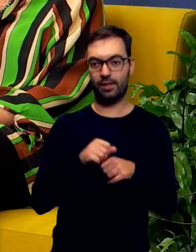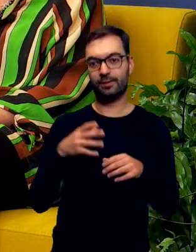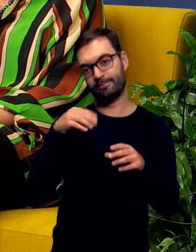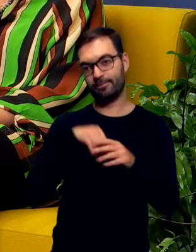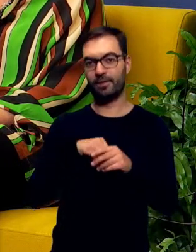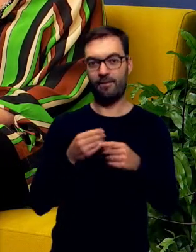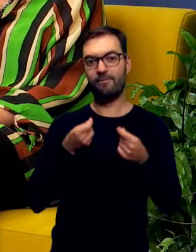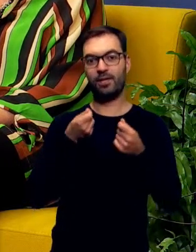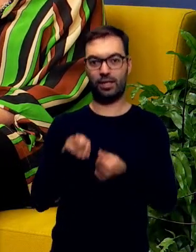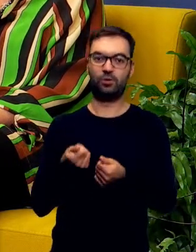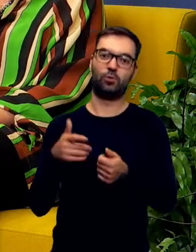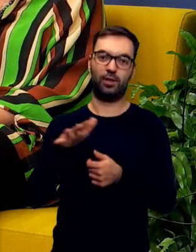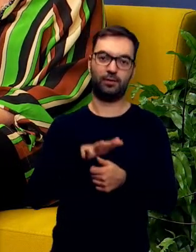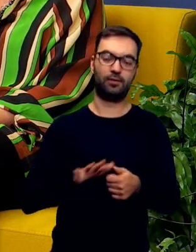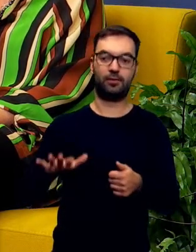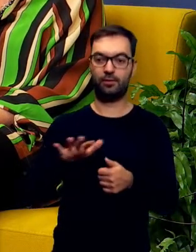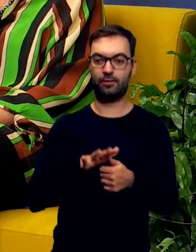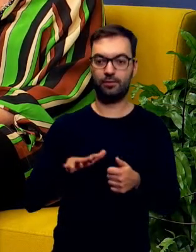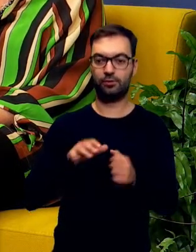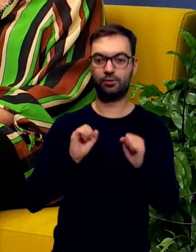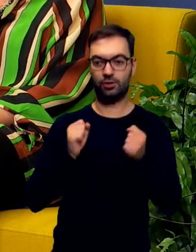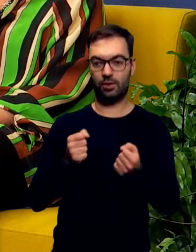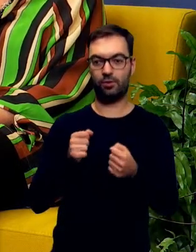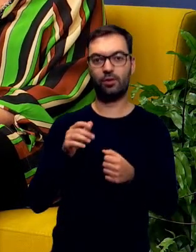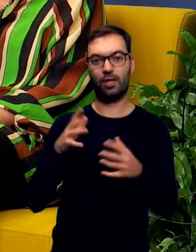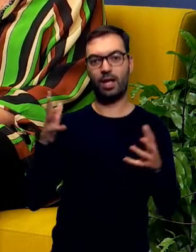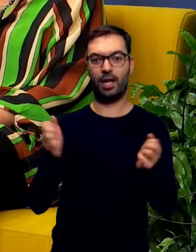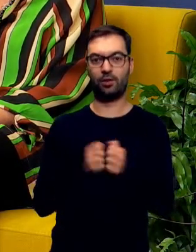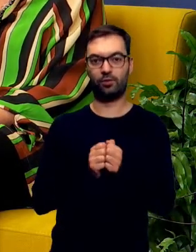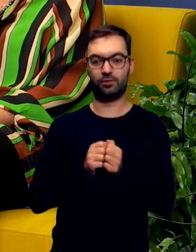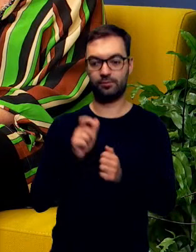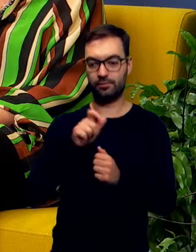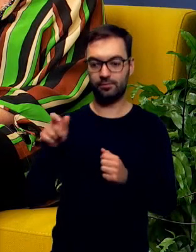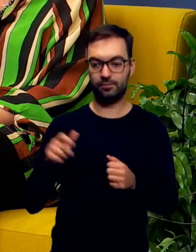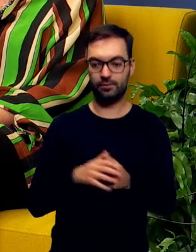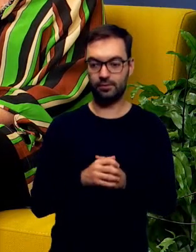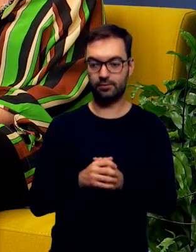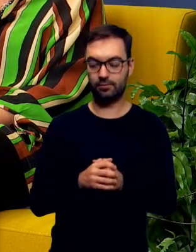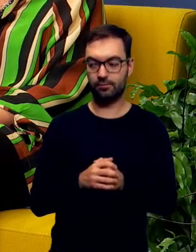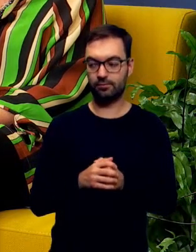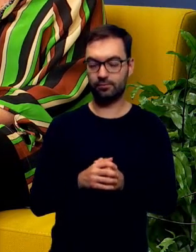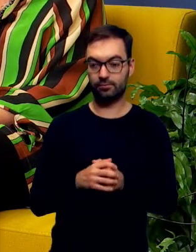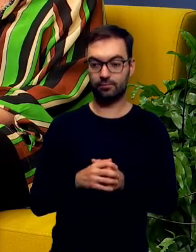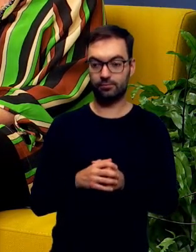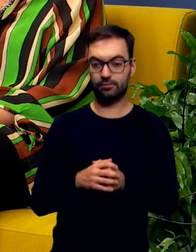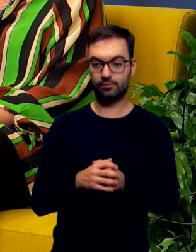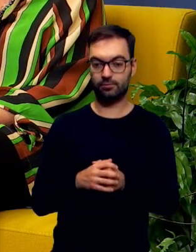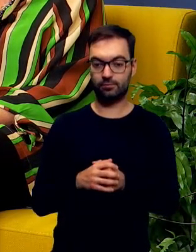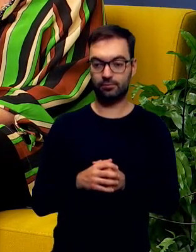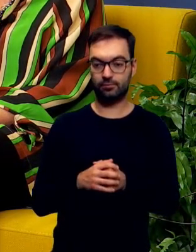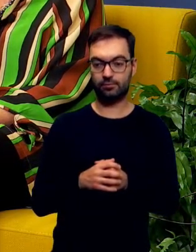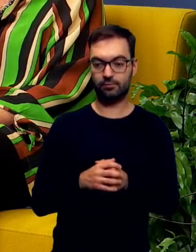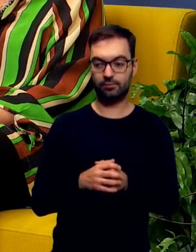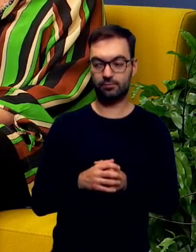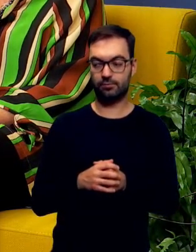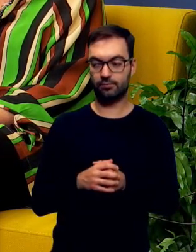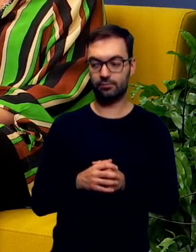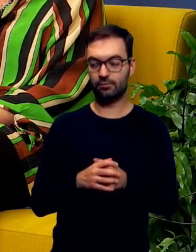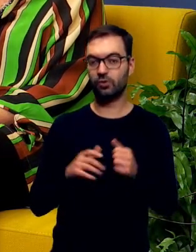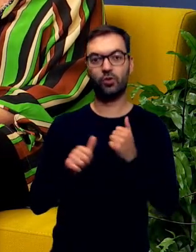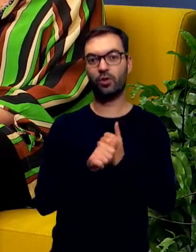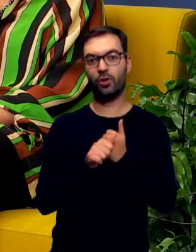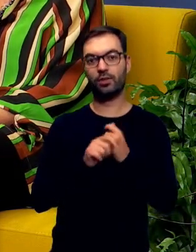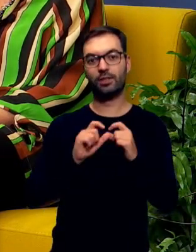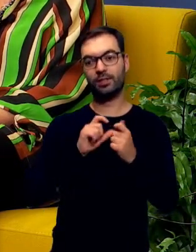uczestniczy w finansowaniu działalności ratowników. A nie jest to związane z całym trudnym